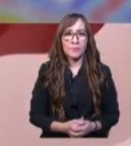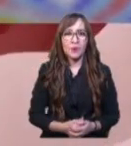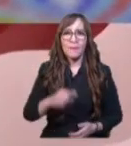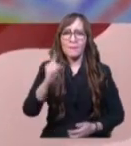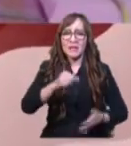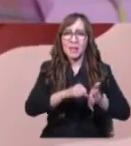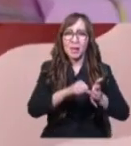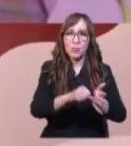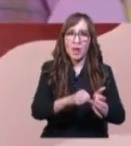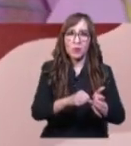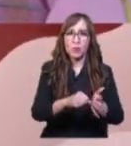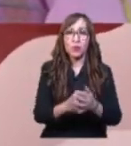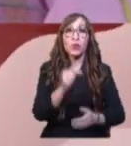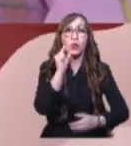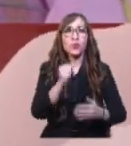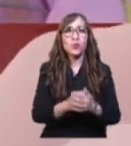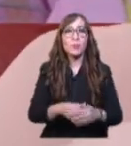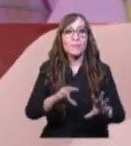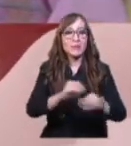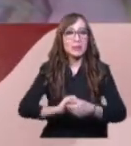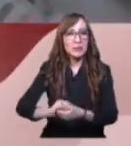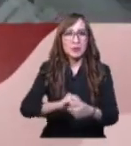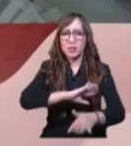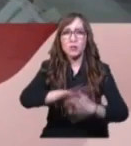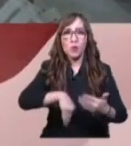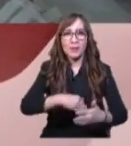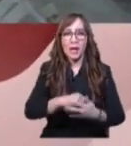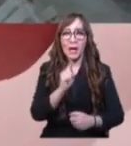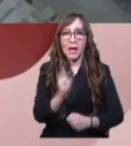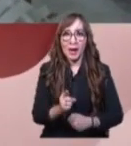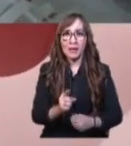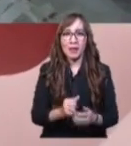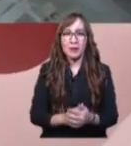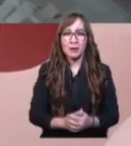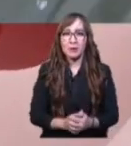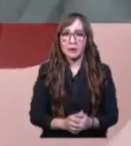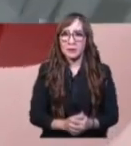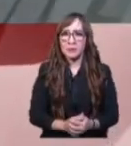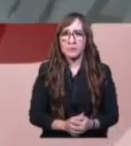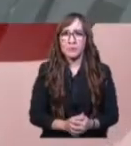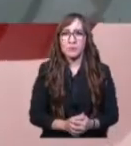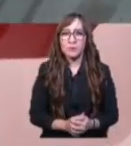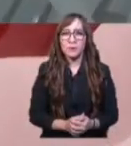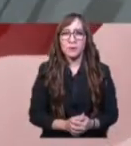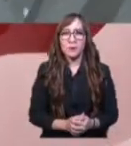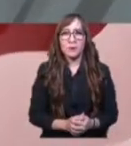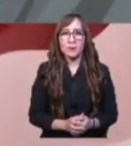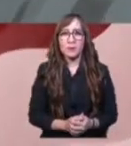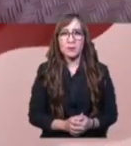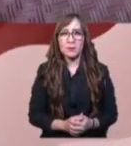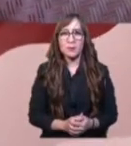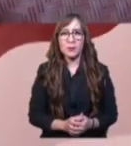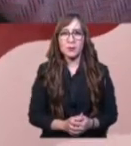membantu sekali untuk mensinergikan, mensinkronisasikan semuanya. Gitu. Supaya nanti, tadi Mas Vicky bilang, agregator, enabler, semuanya